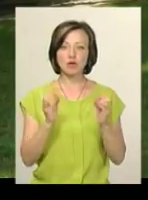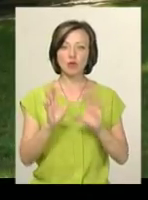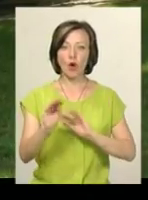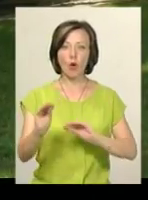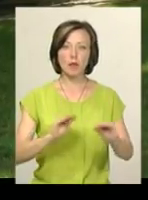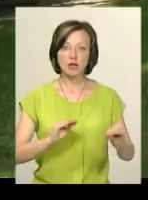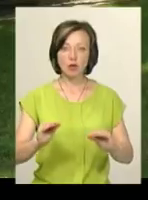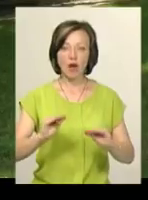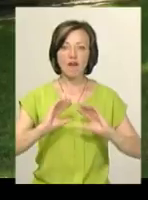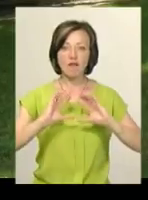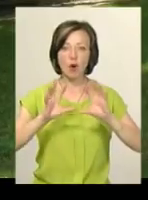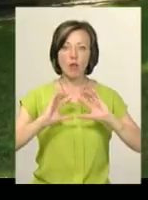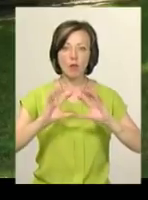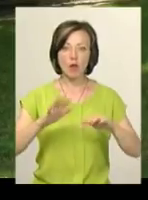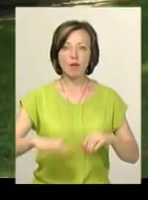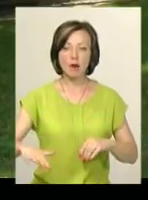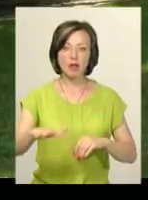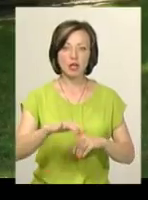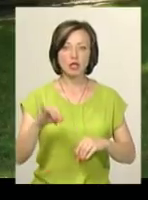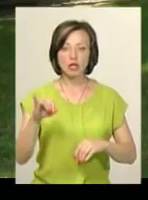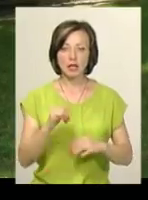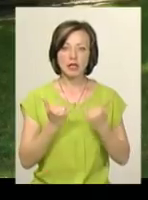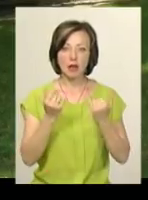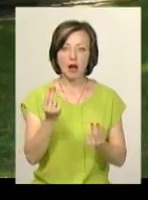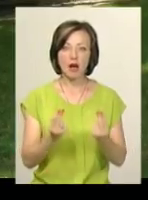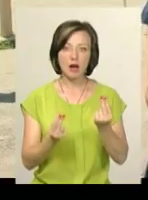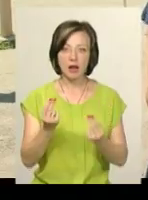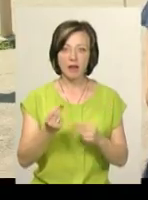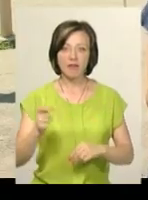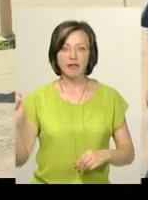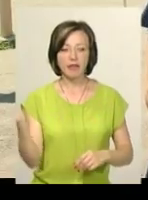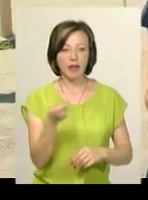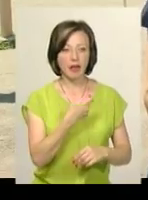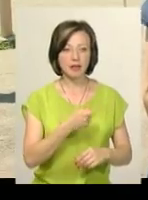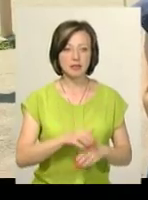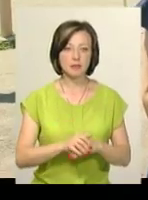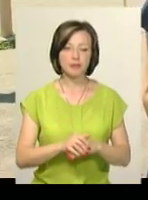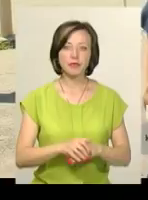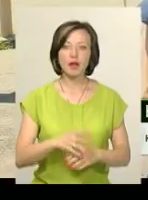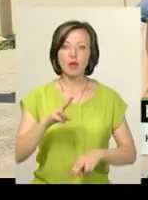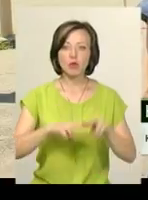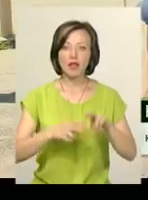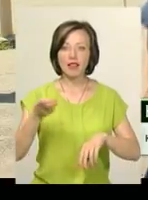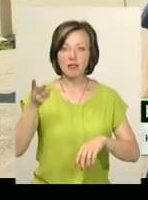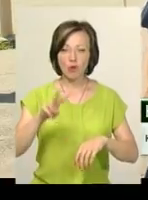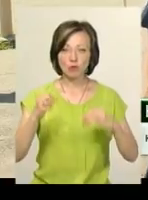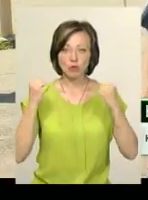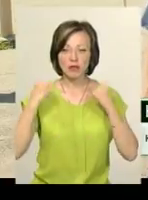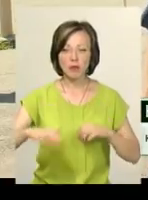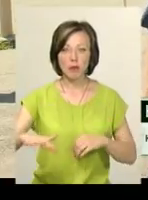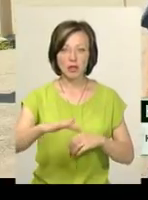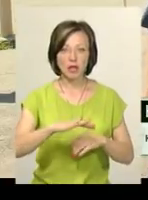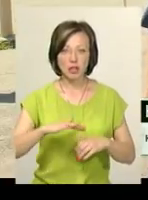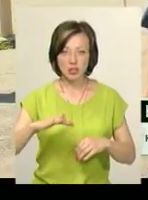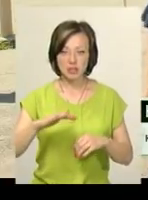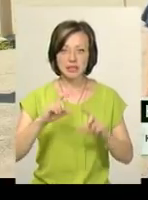облаштовано волейбольний майданчик і майданчик для гри у теніс. На будівництво двох багатофункціональних спортивних майданчиків